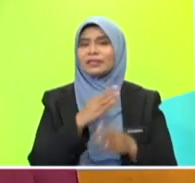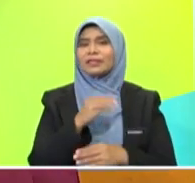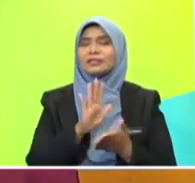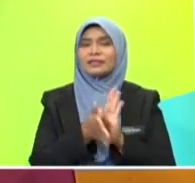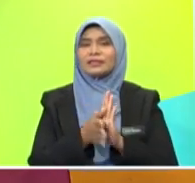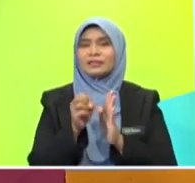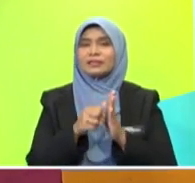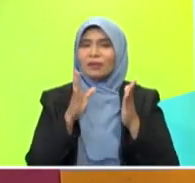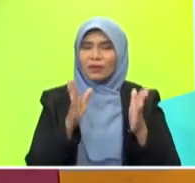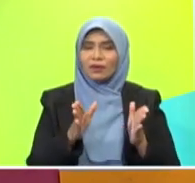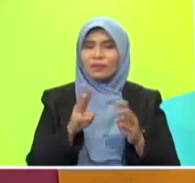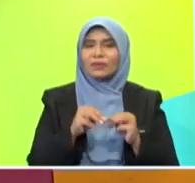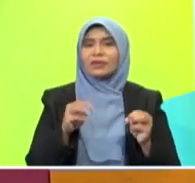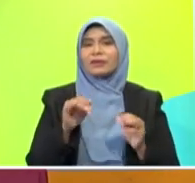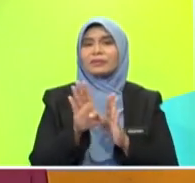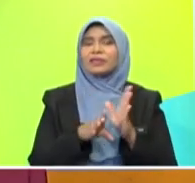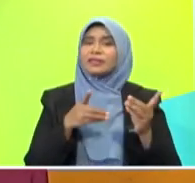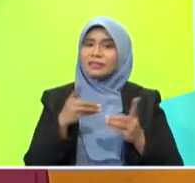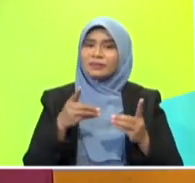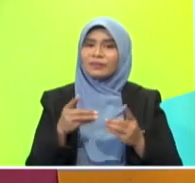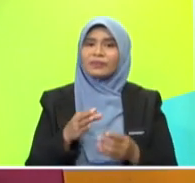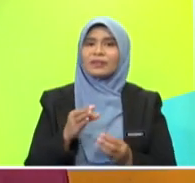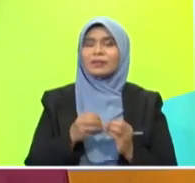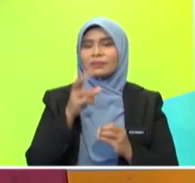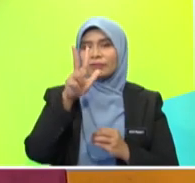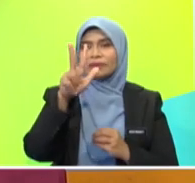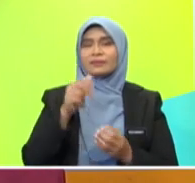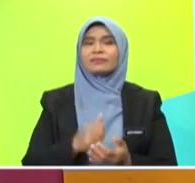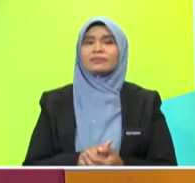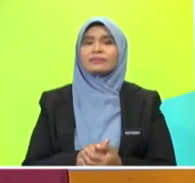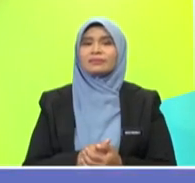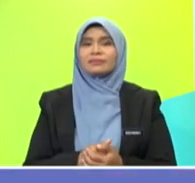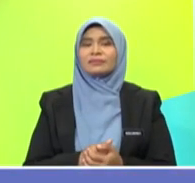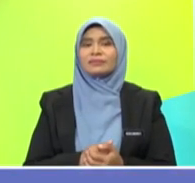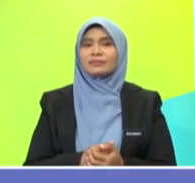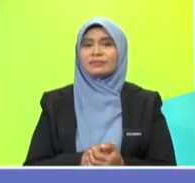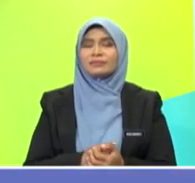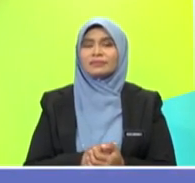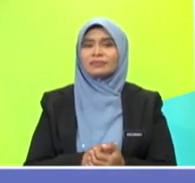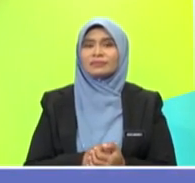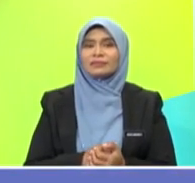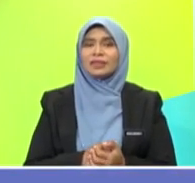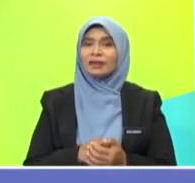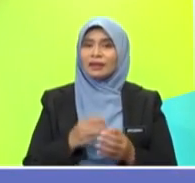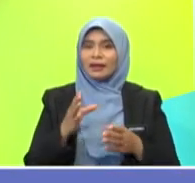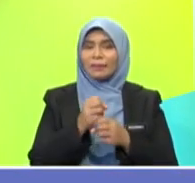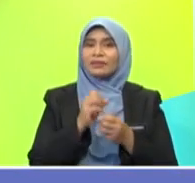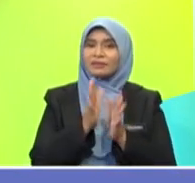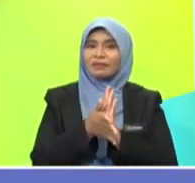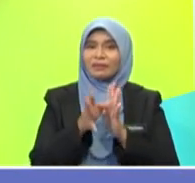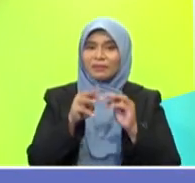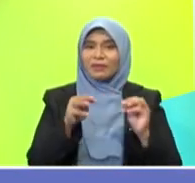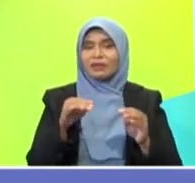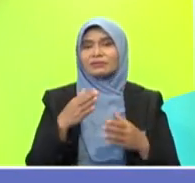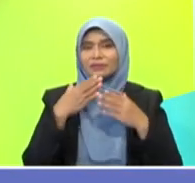murid yang disiplin dan ketiga kamu dapat menjadi seorang murid yang cemerlang